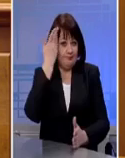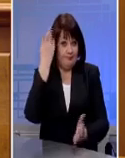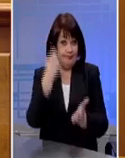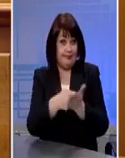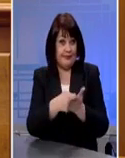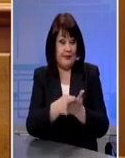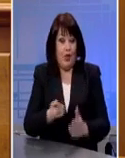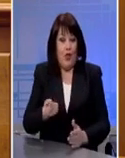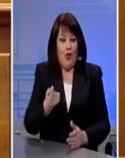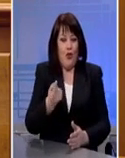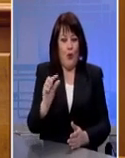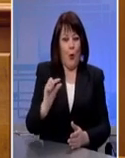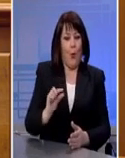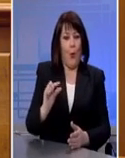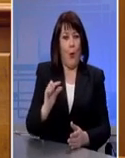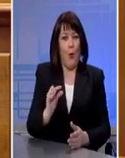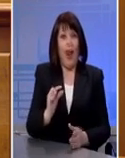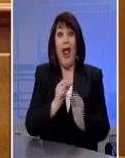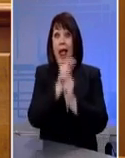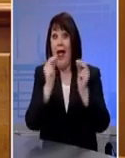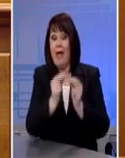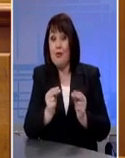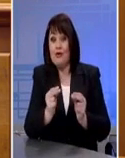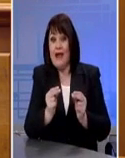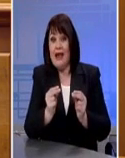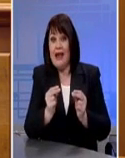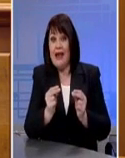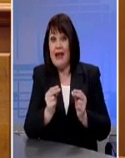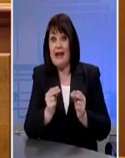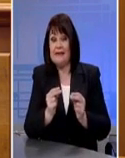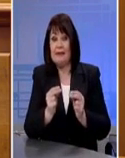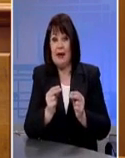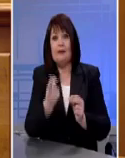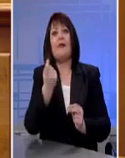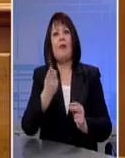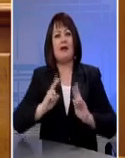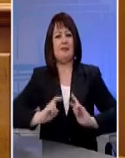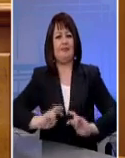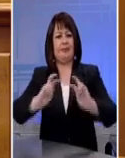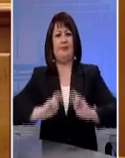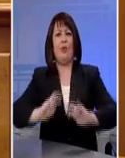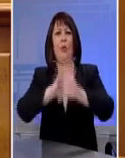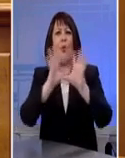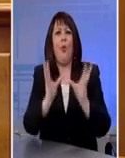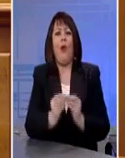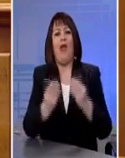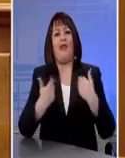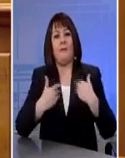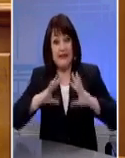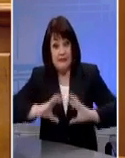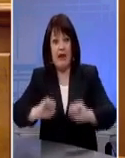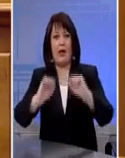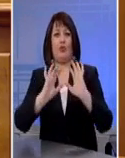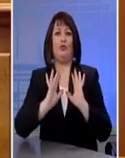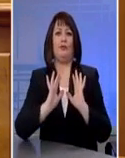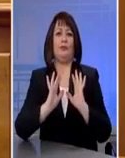λαμβάνει τελικώς καταλήγει να τα παίρνεις όλα και τα σόβρακα του άλλου. Να εξηγούμε. Δεν